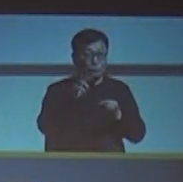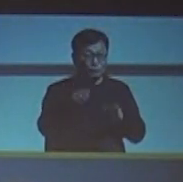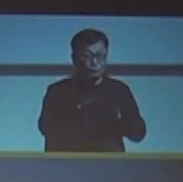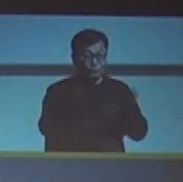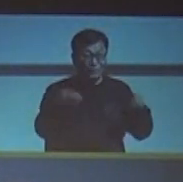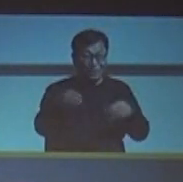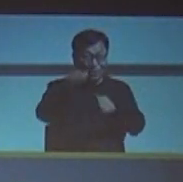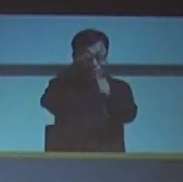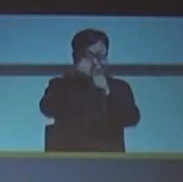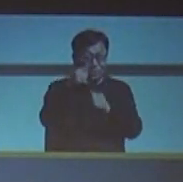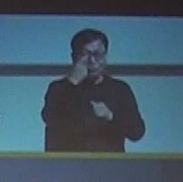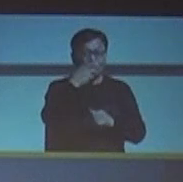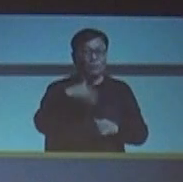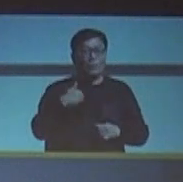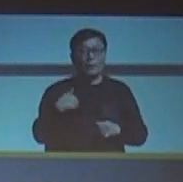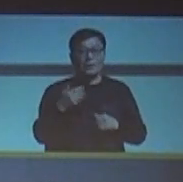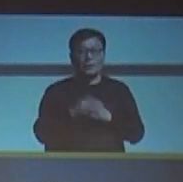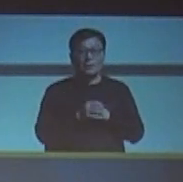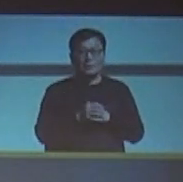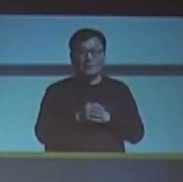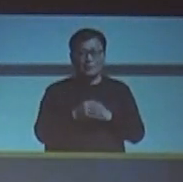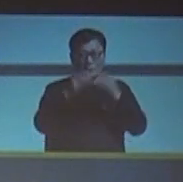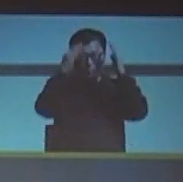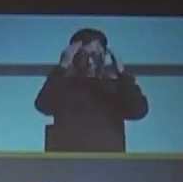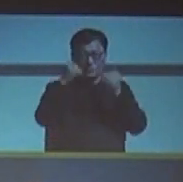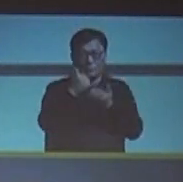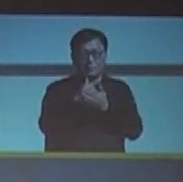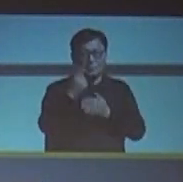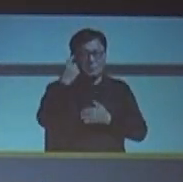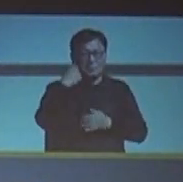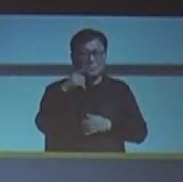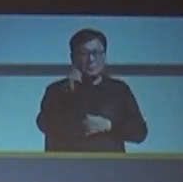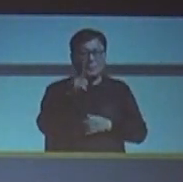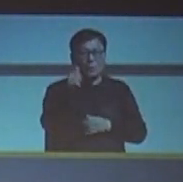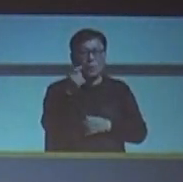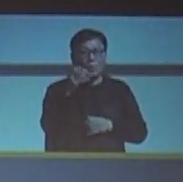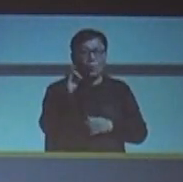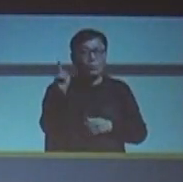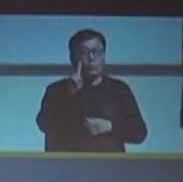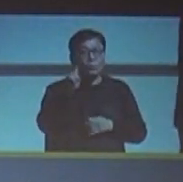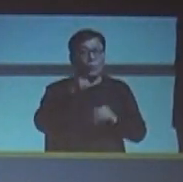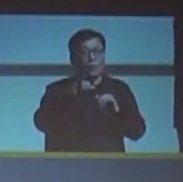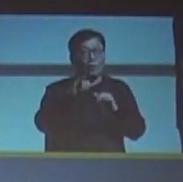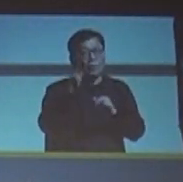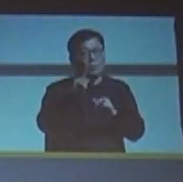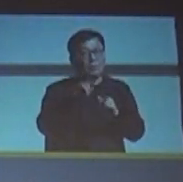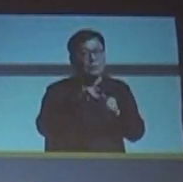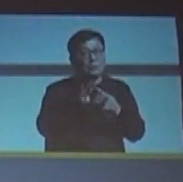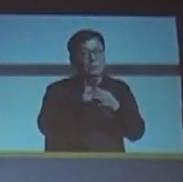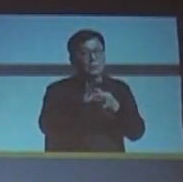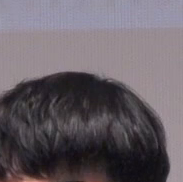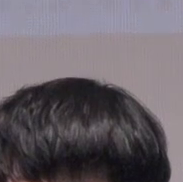네. 네, 그래도 수님 한 말씀 들어야죠. 네. 홍신부님과 원래 어떤 인연이십니까?